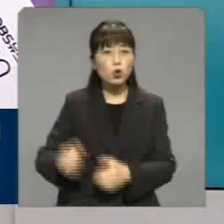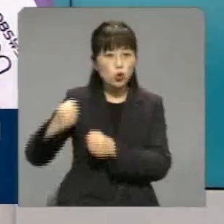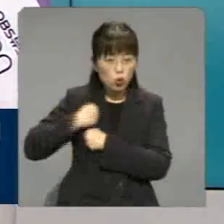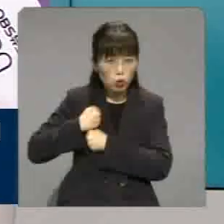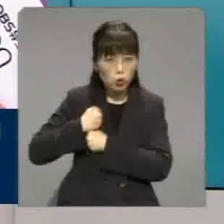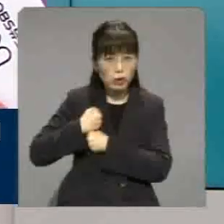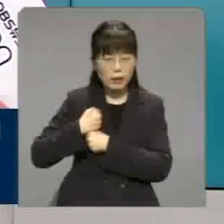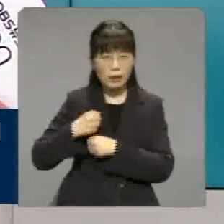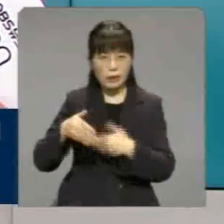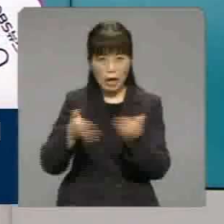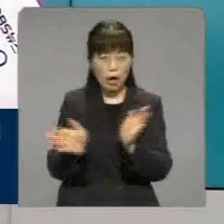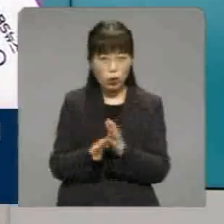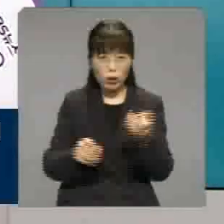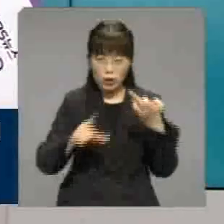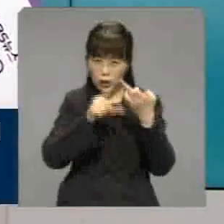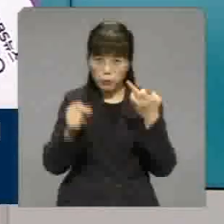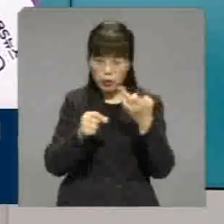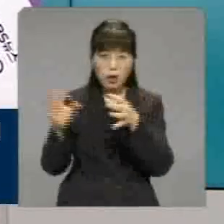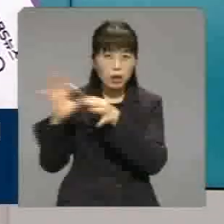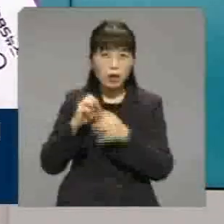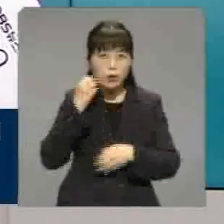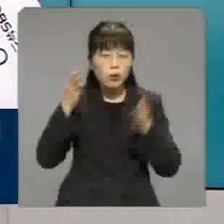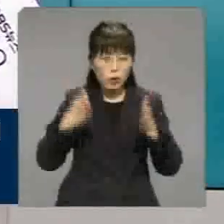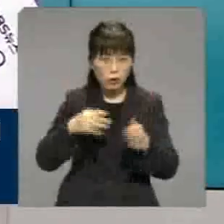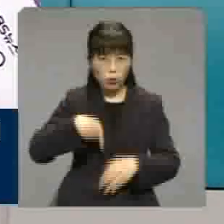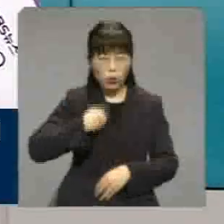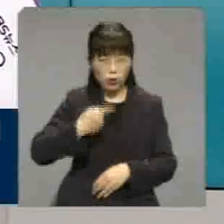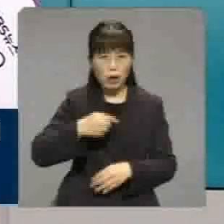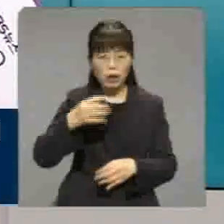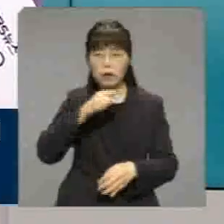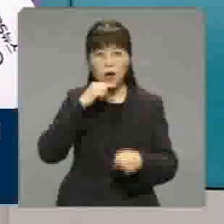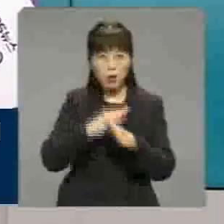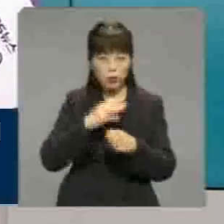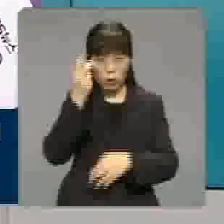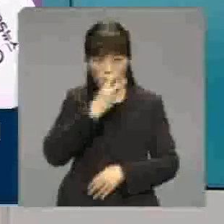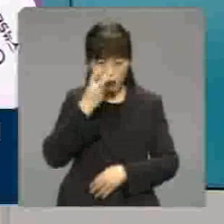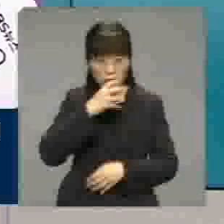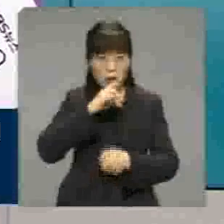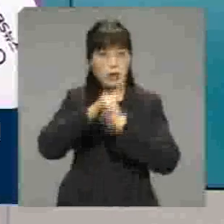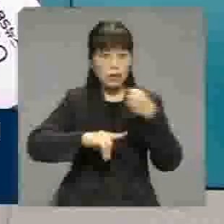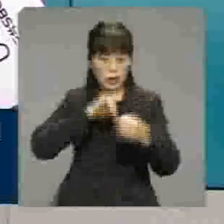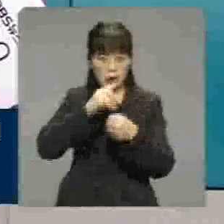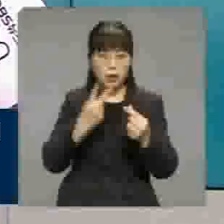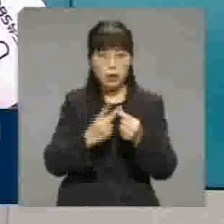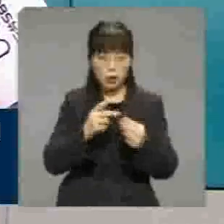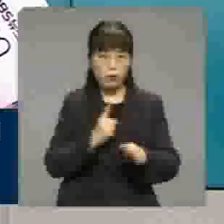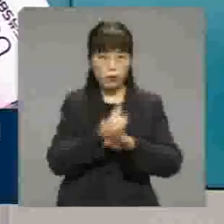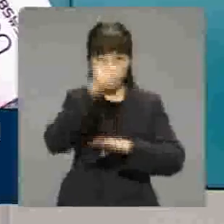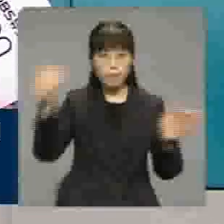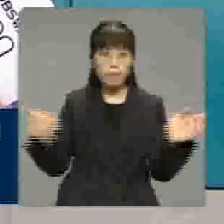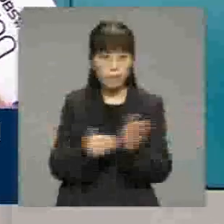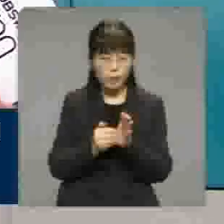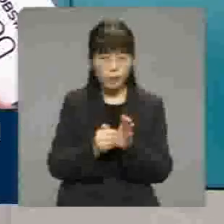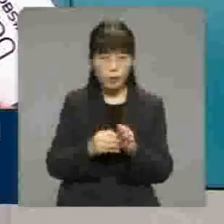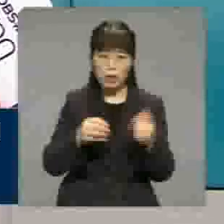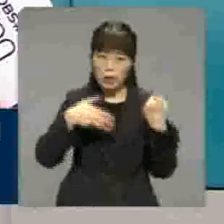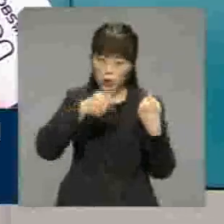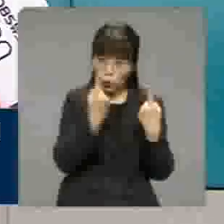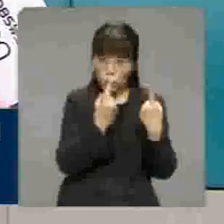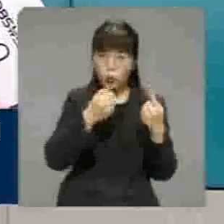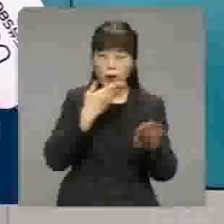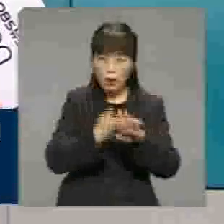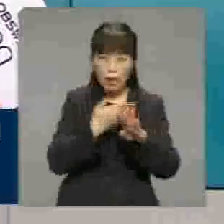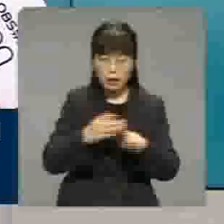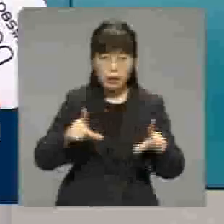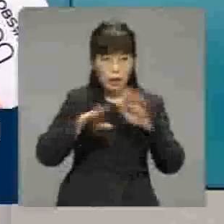군 당국이 지난해 12월에 이어 넉달 만에 독자적 대북 감시 자산인 정찰위성 2호기를 발사했습니다 1호기와 달리